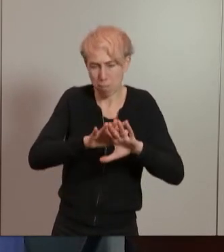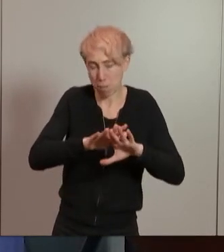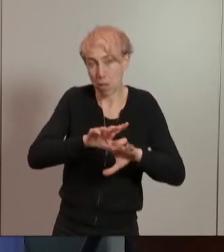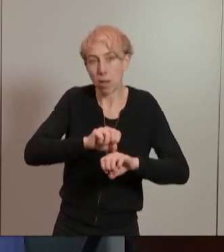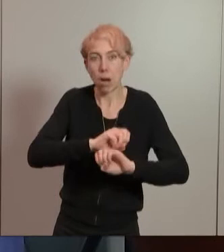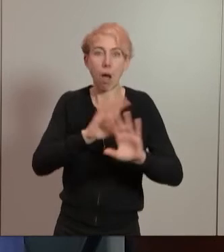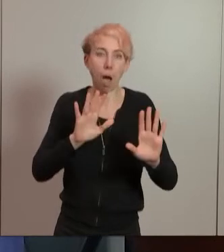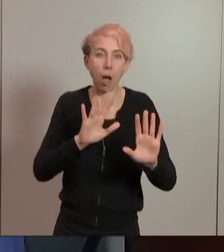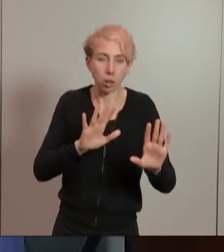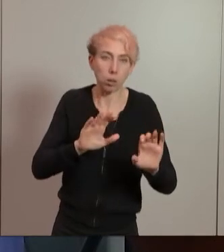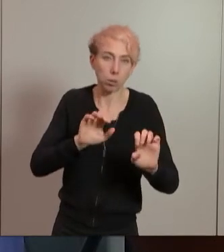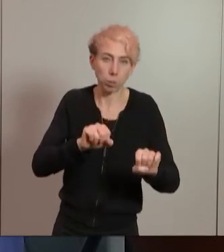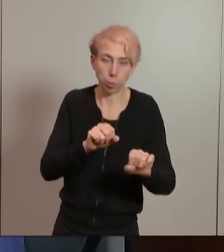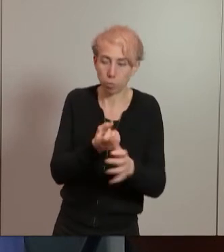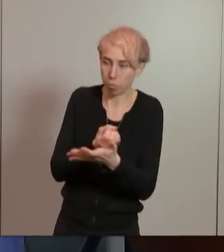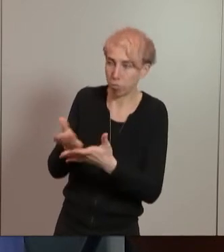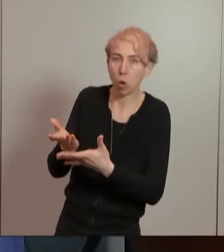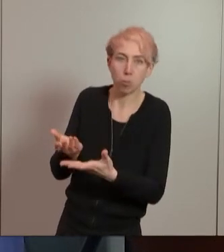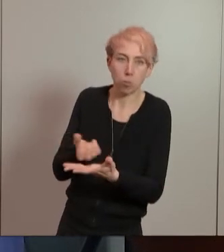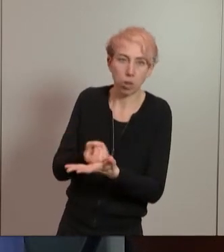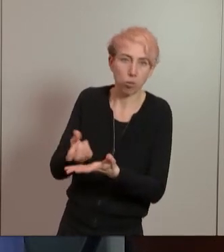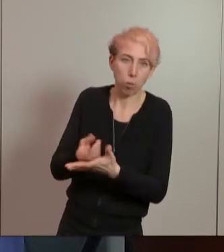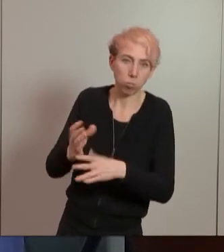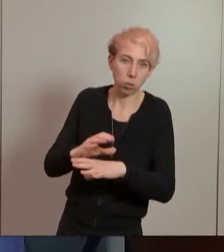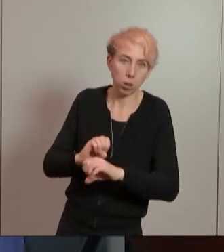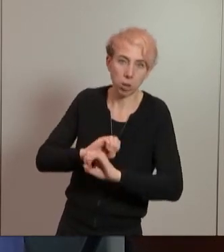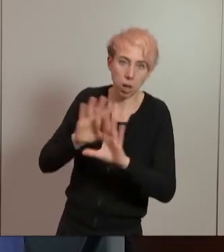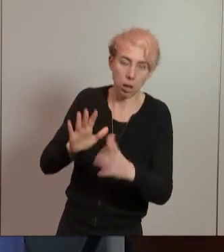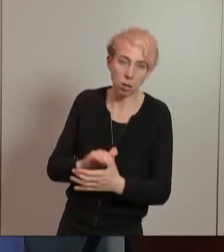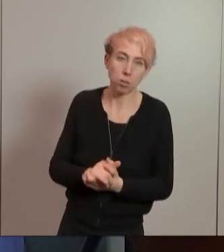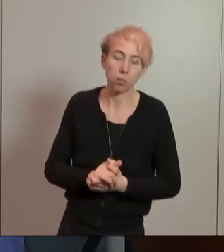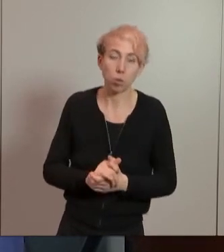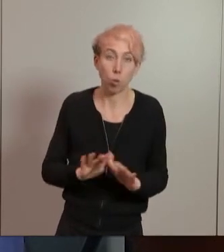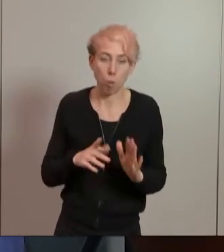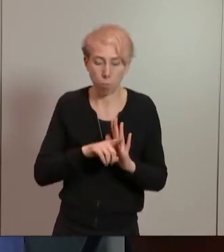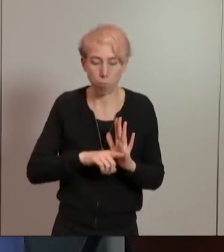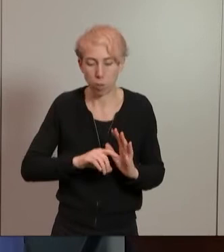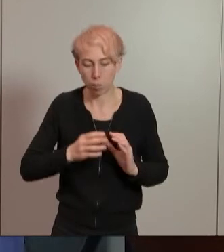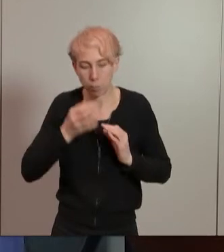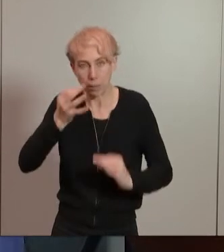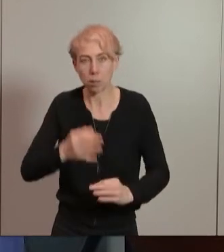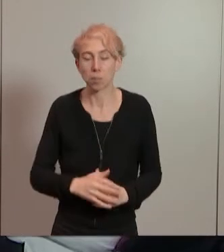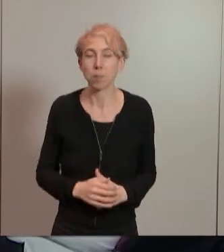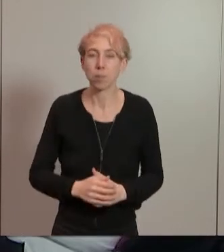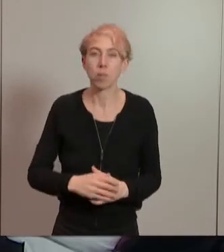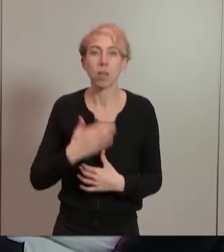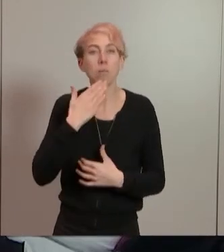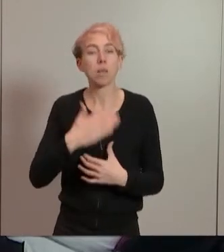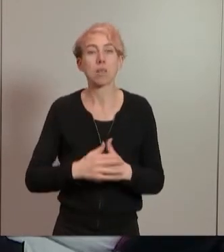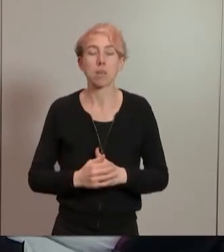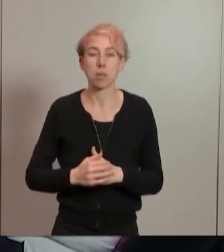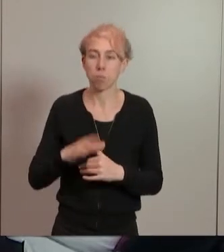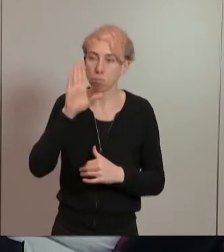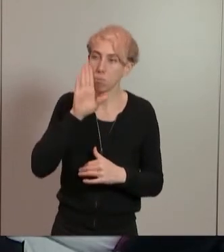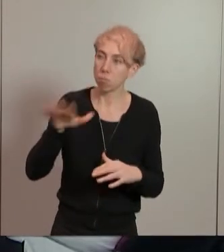on pourra revenir plus précisément sur ces modalités. Merci. Je soumets donc